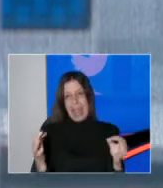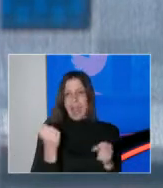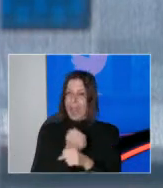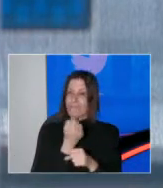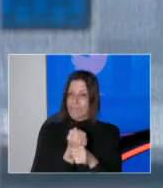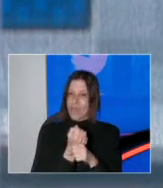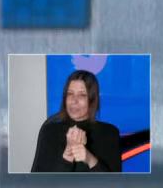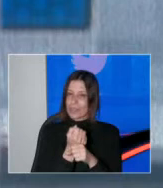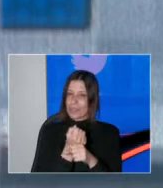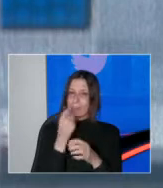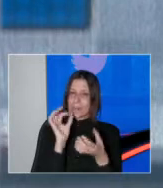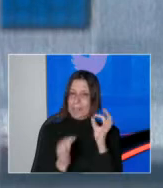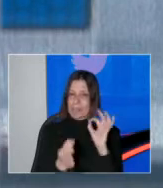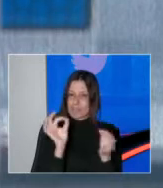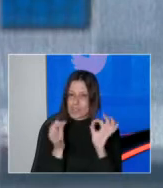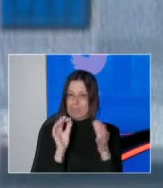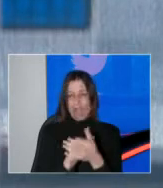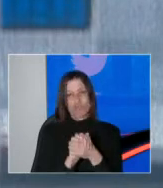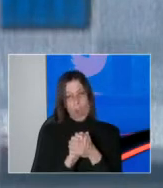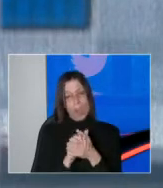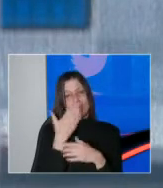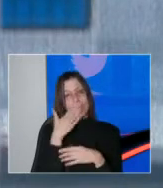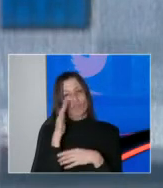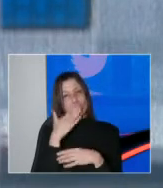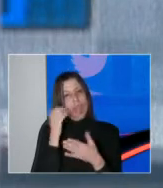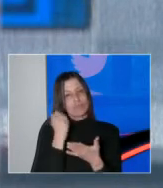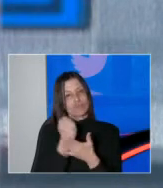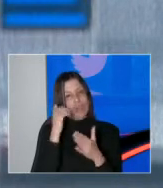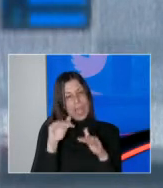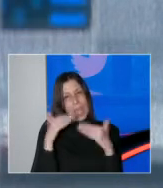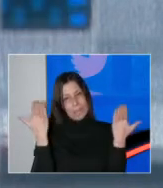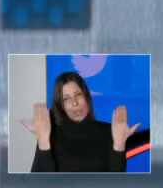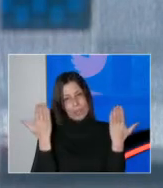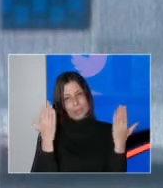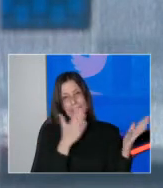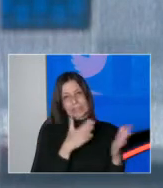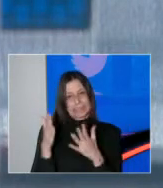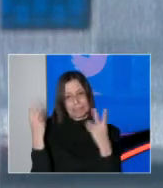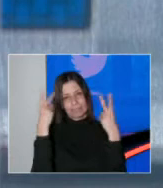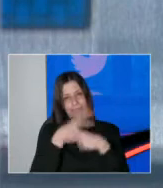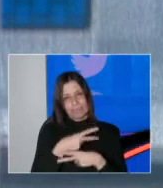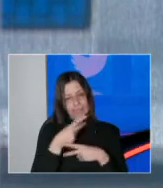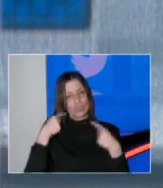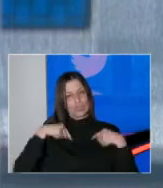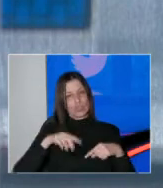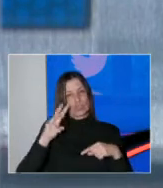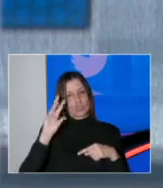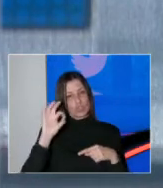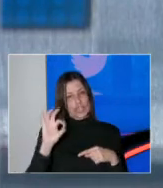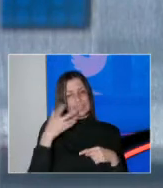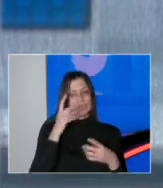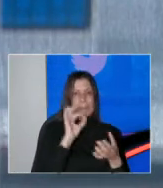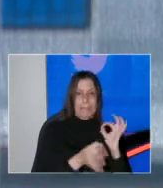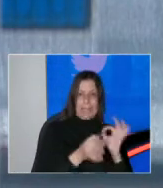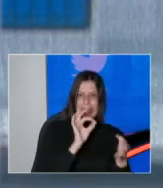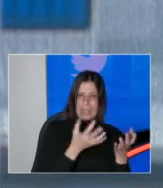לעבוד. בית המשפט השלום בירושלים אישר הבוקר את הסדר הטיעון בין יושב ראש ש"ס אריה דרעי